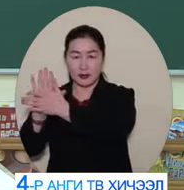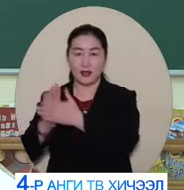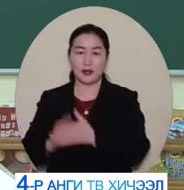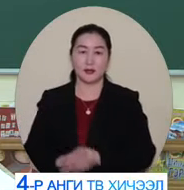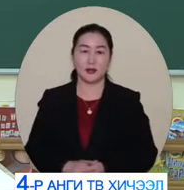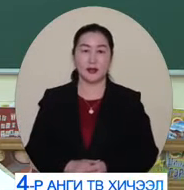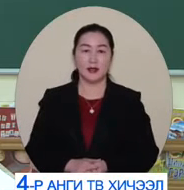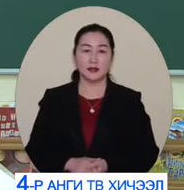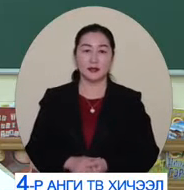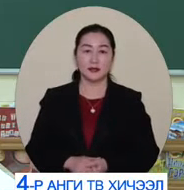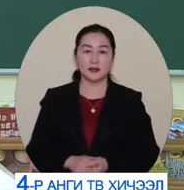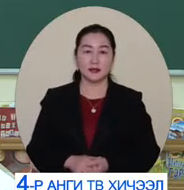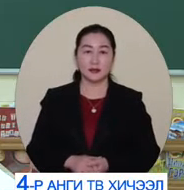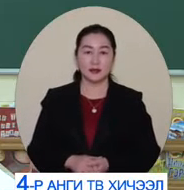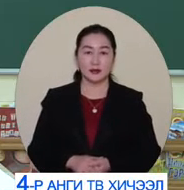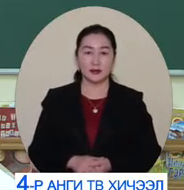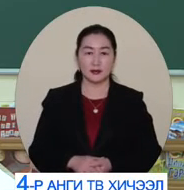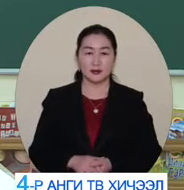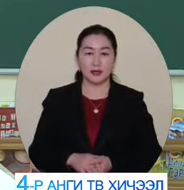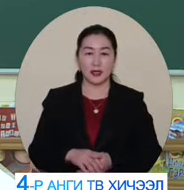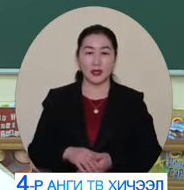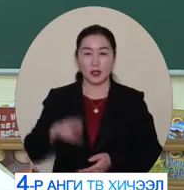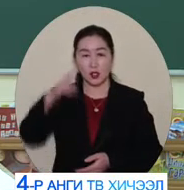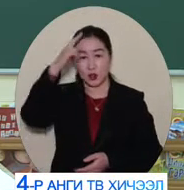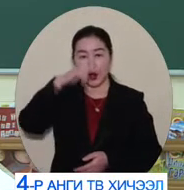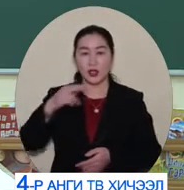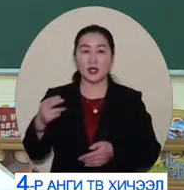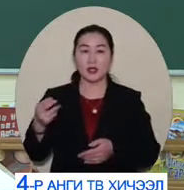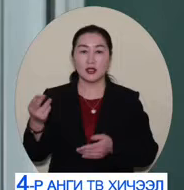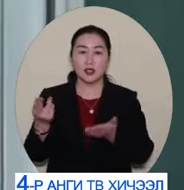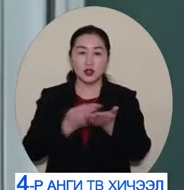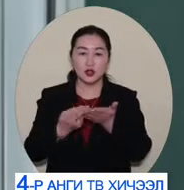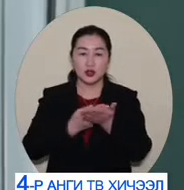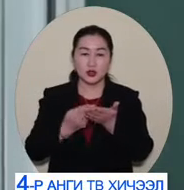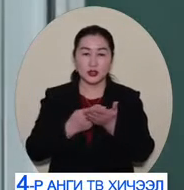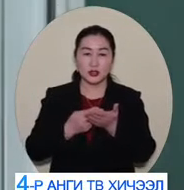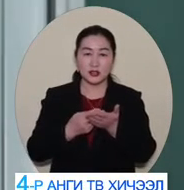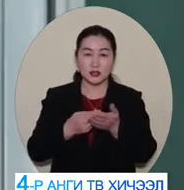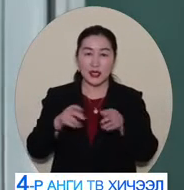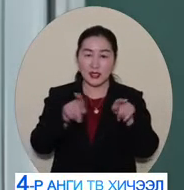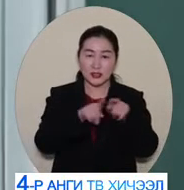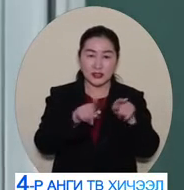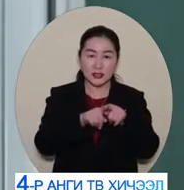тавья. За энэ яг ингээд зурсан зургатаа нь ижлэгэн хэмжээтэй байшин багшныг байрлуулъя.